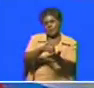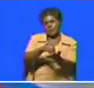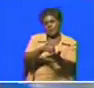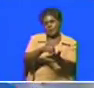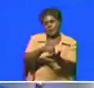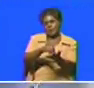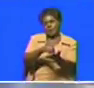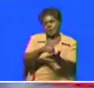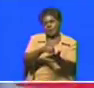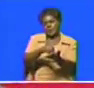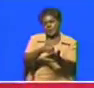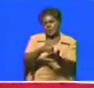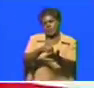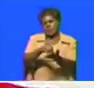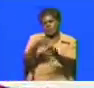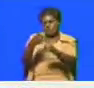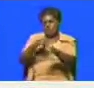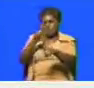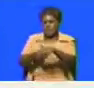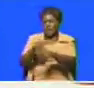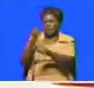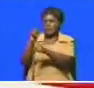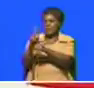ambapo tutaanza kukuarifu na taarifa kuanzia saa 5